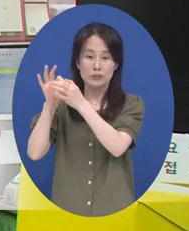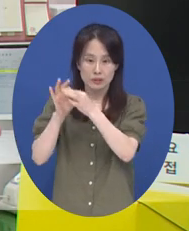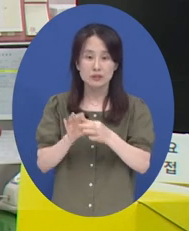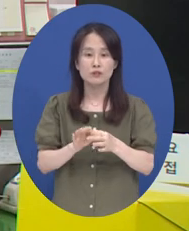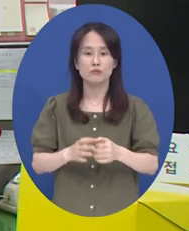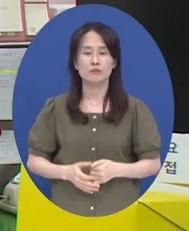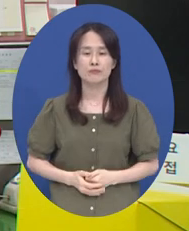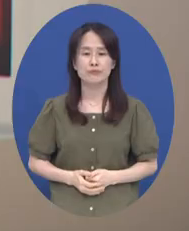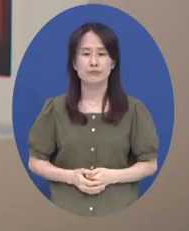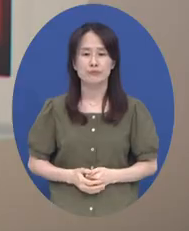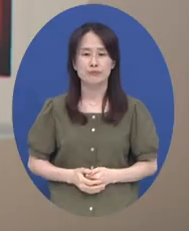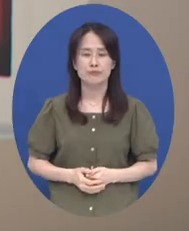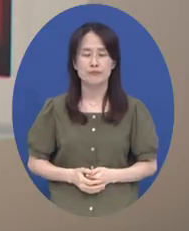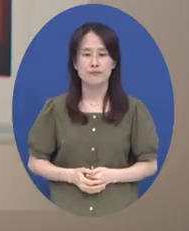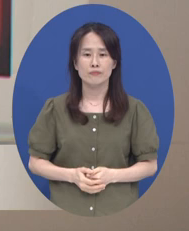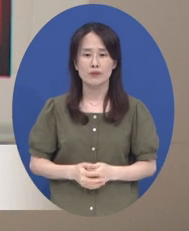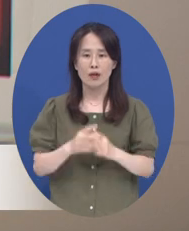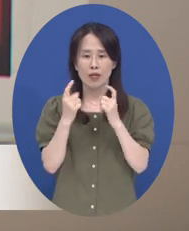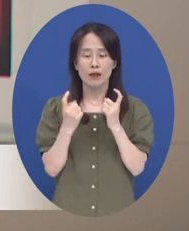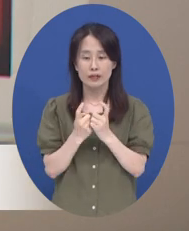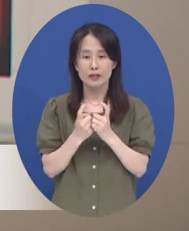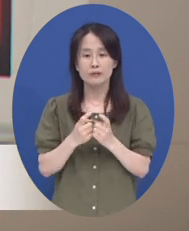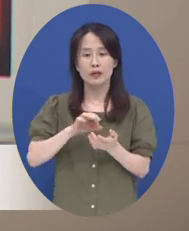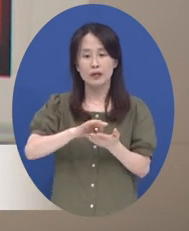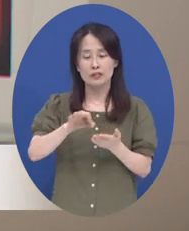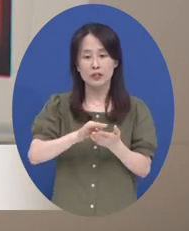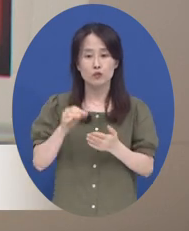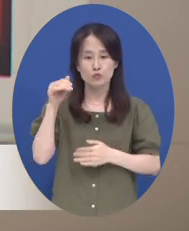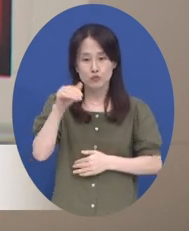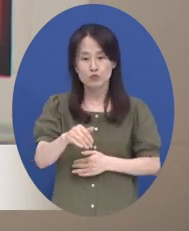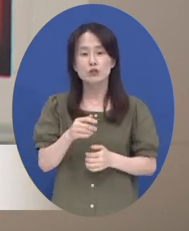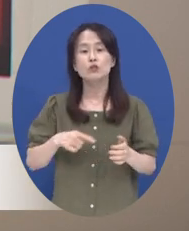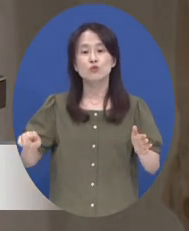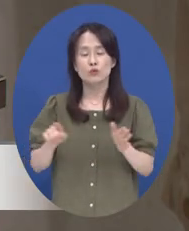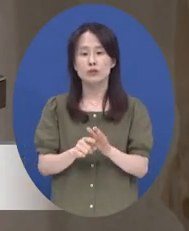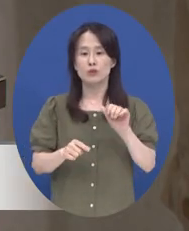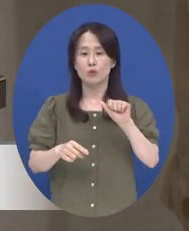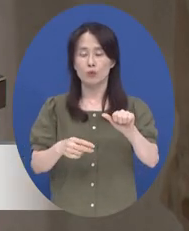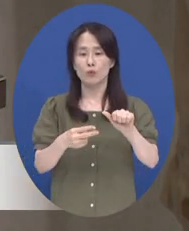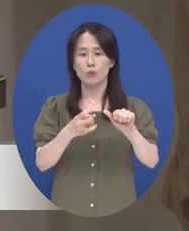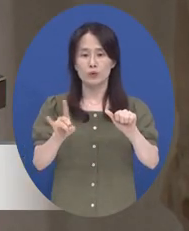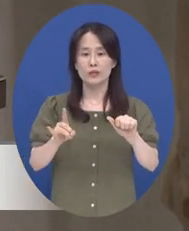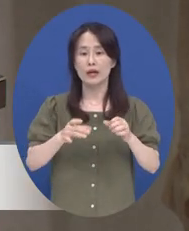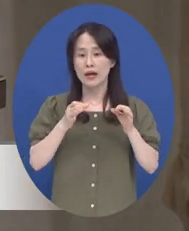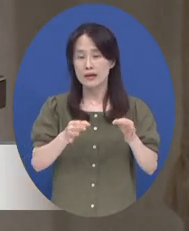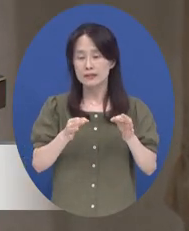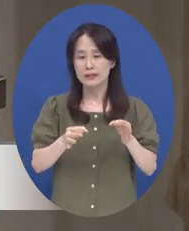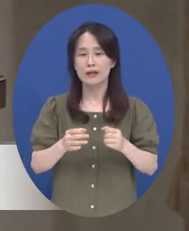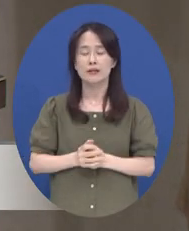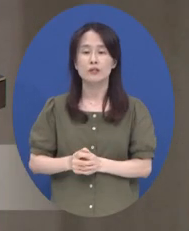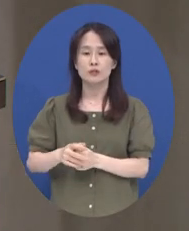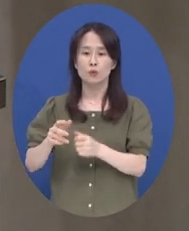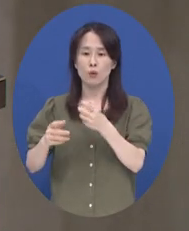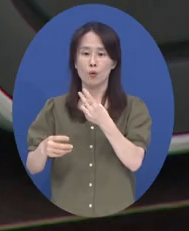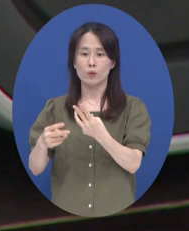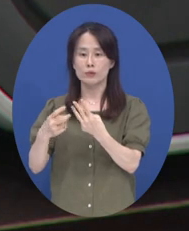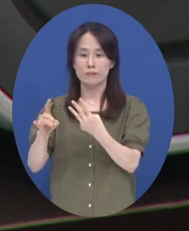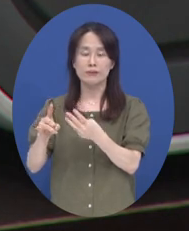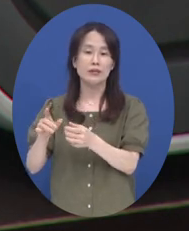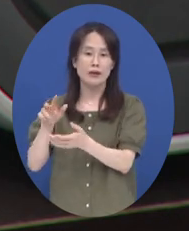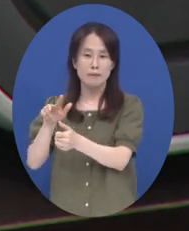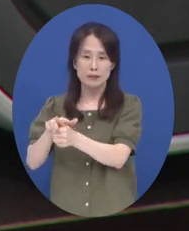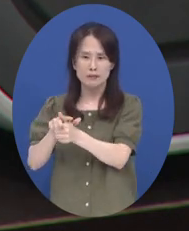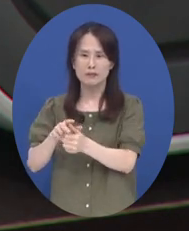나갈 예정에 있습니다 민간 부문에서의 사용 감수를 위해서도 옷 l 시중은행과 3대 대형 마트의 사용 자제를